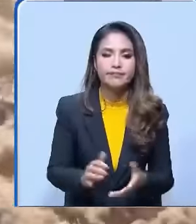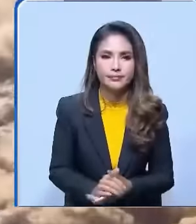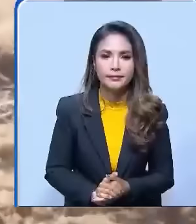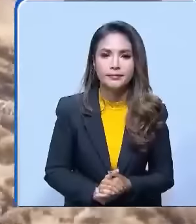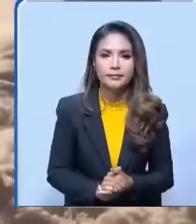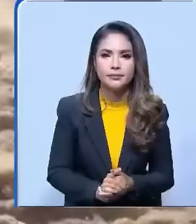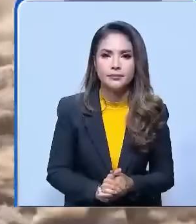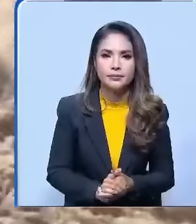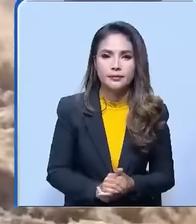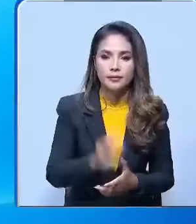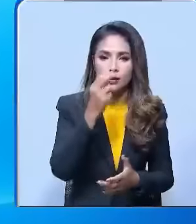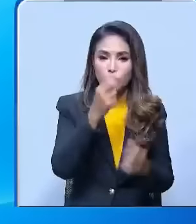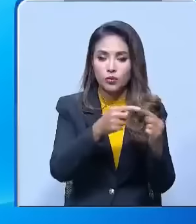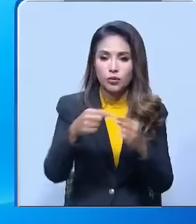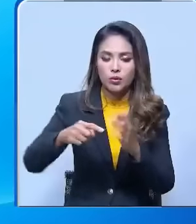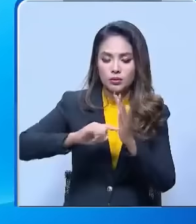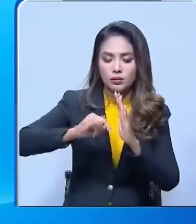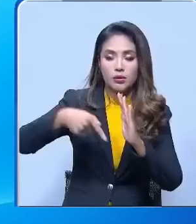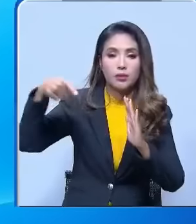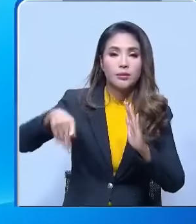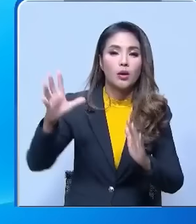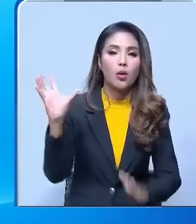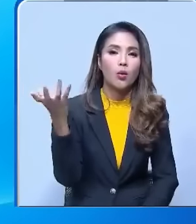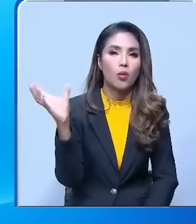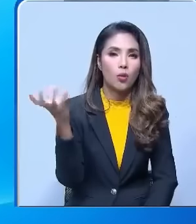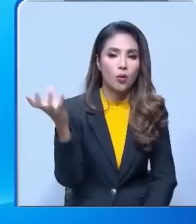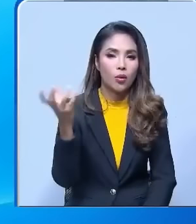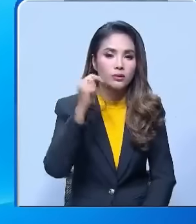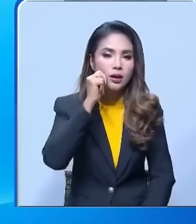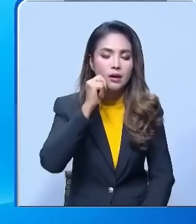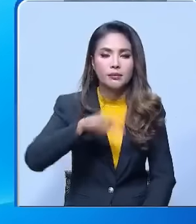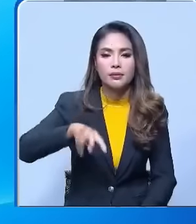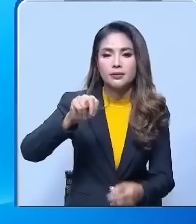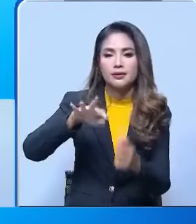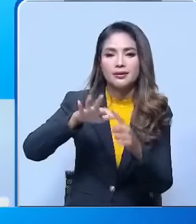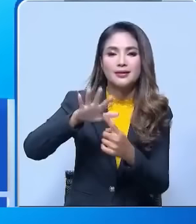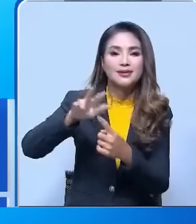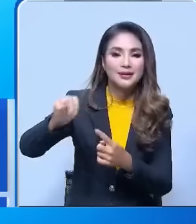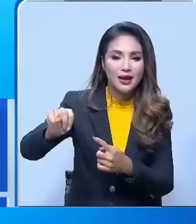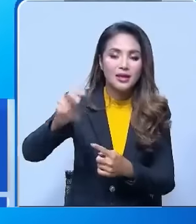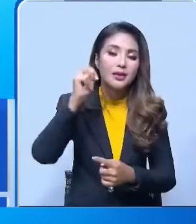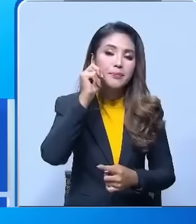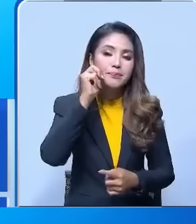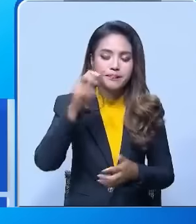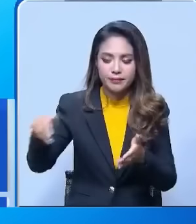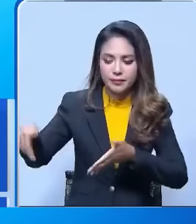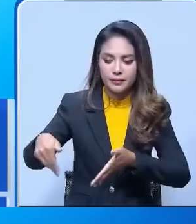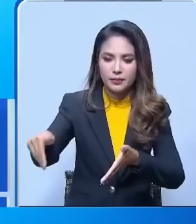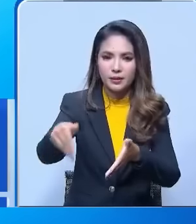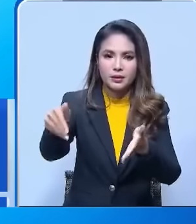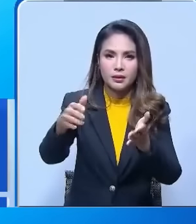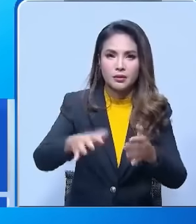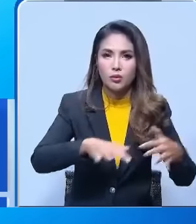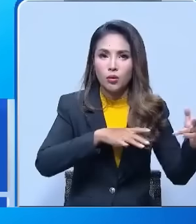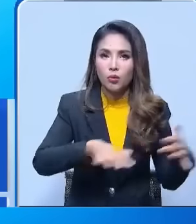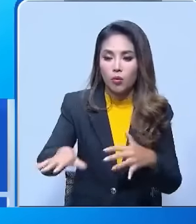ต่อกันที่พิษณุโลกค่ะเมื่อวานนี้ระดับน้ำแม่น้ำน่านเนี่ยเพิ่มสูงขึ้นแล้วก็ไหลแรงนะคะนี่ซัดอะไรบางอย่